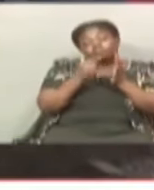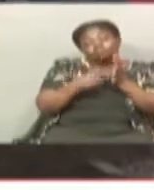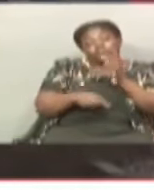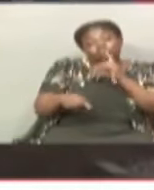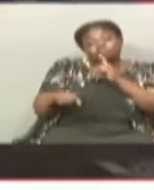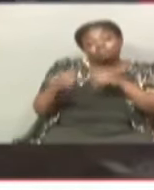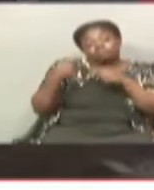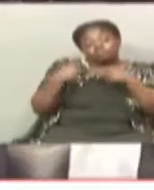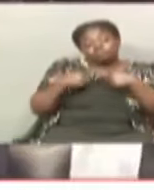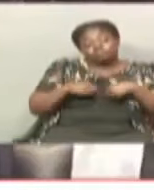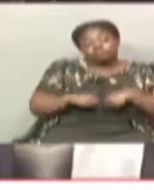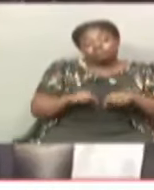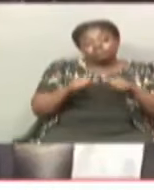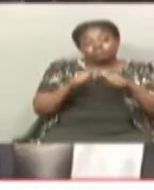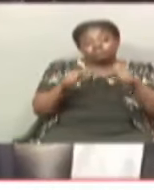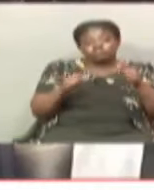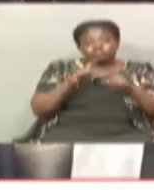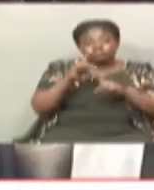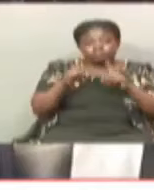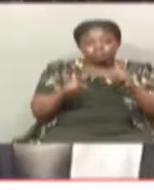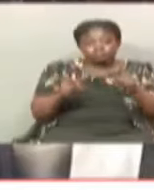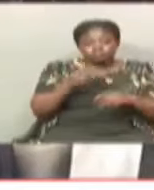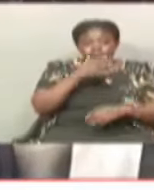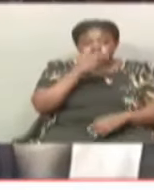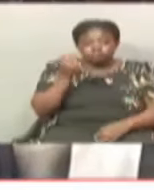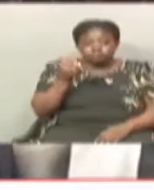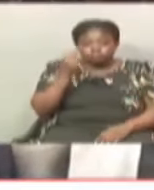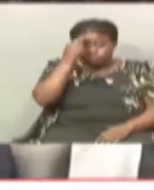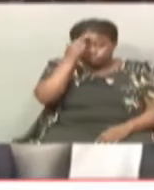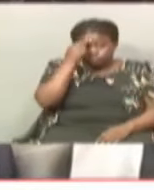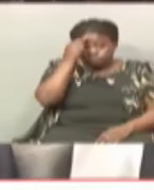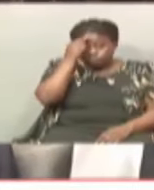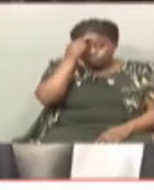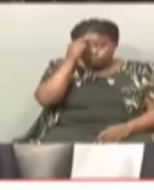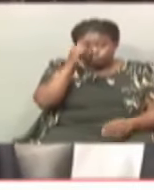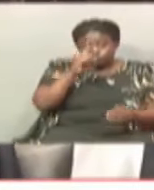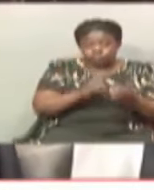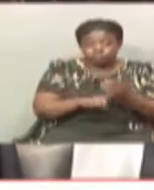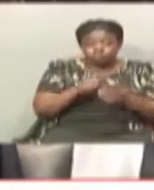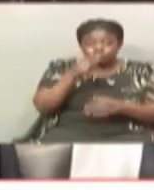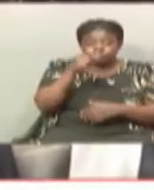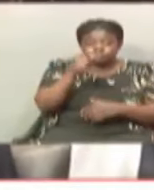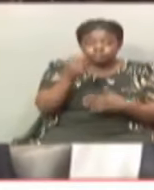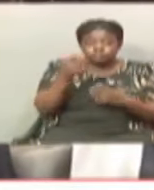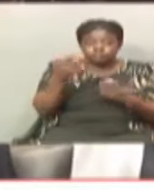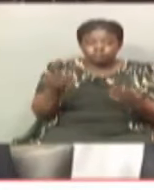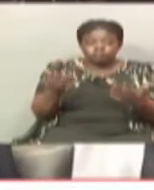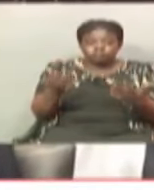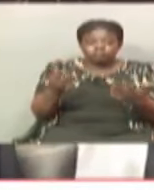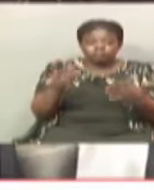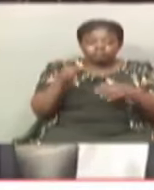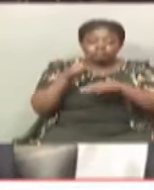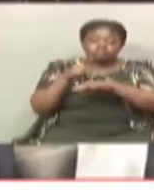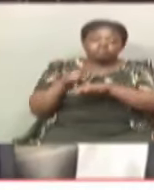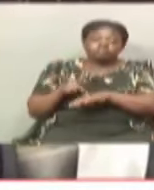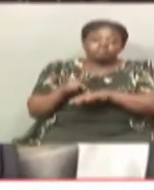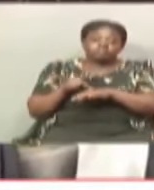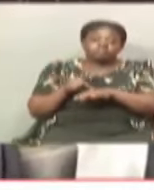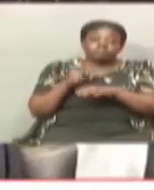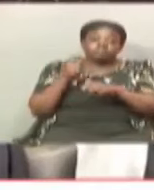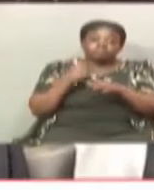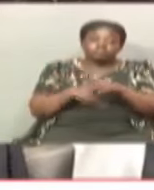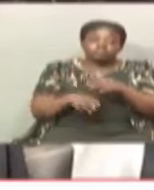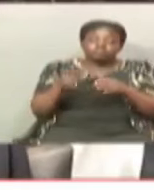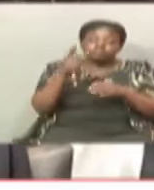okola obulungi ebigezo omwana fe yasinga funa boni omukaaga era ngokira kwa fe tukwesa tukusuku